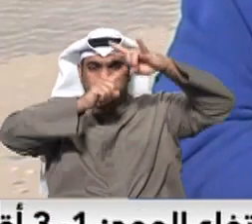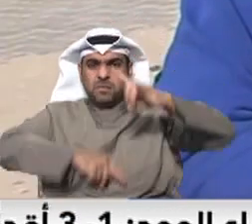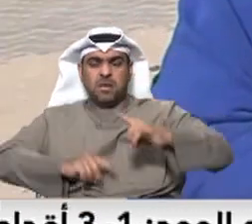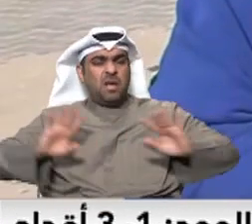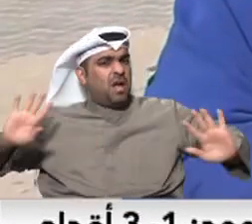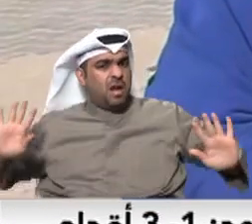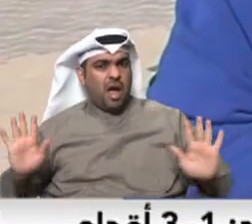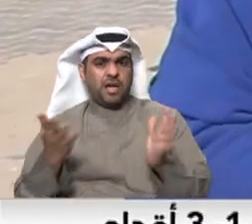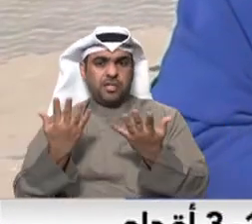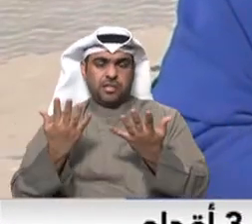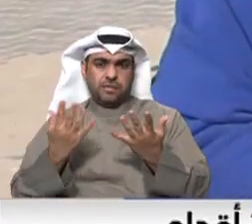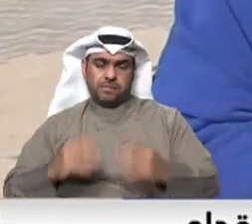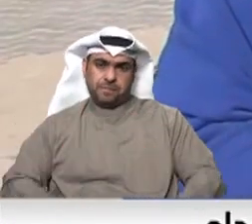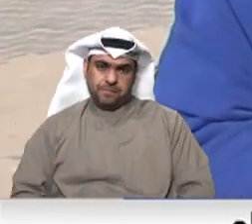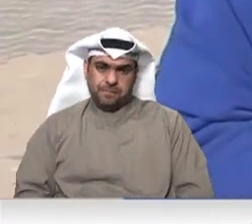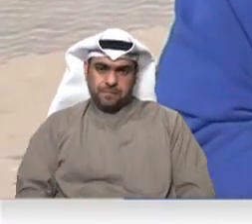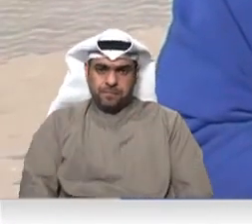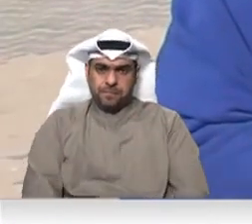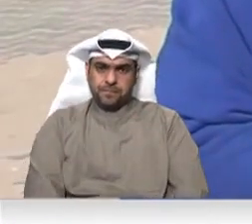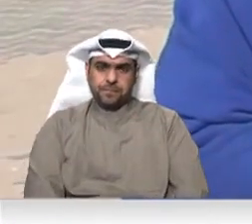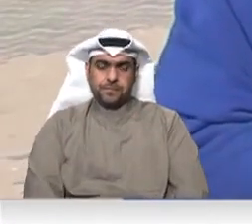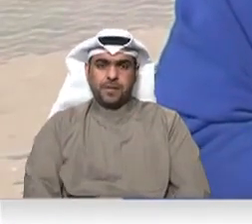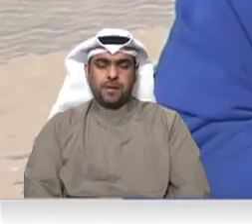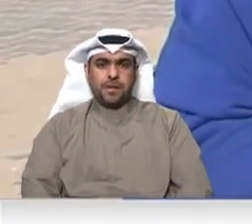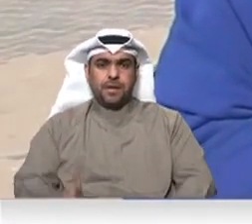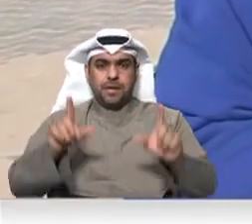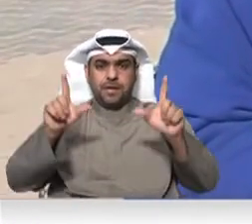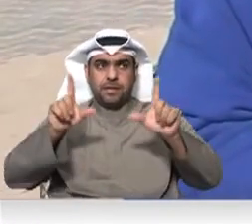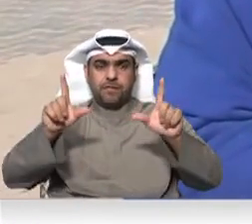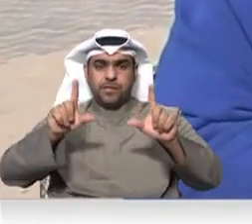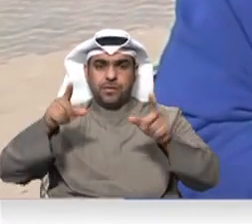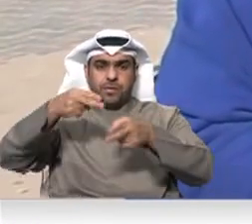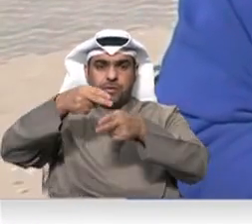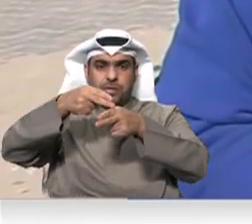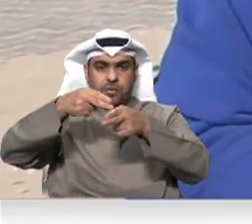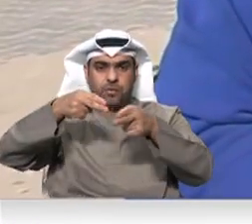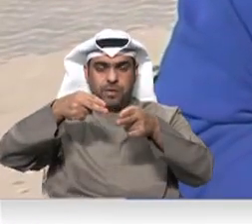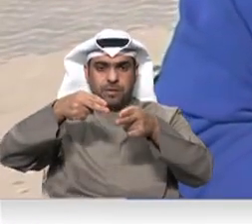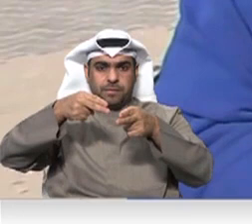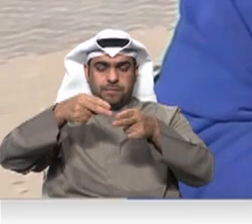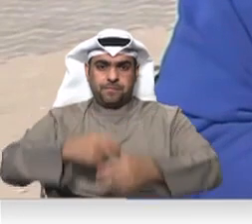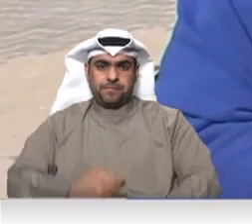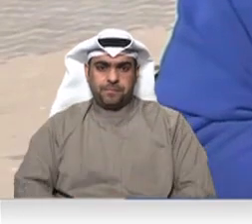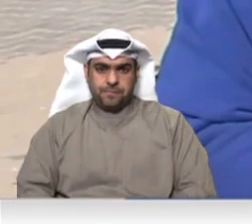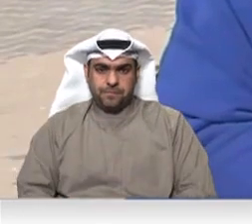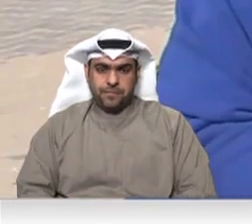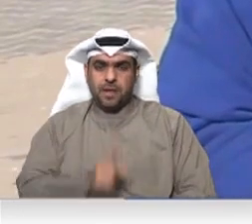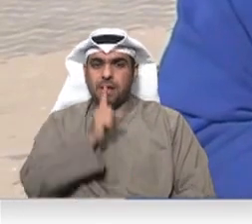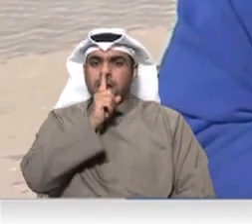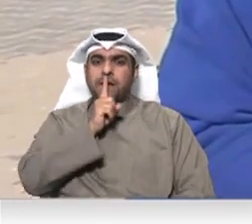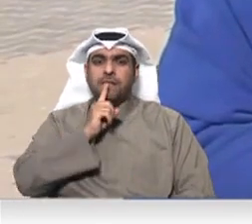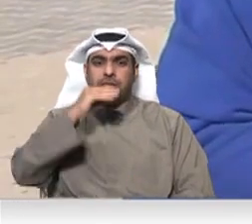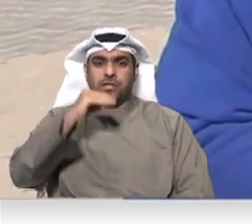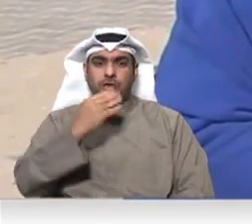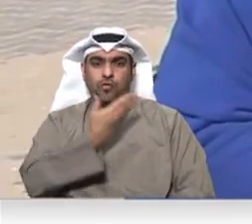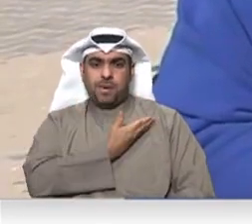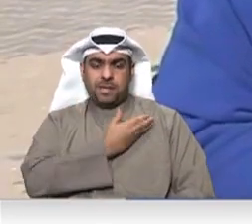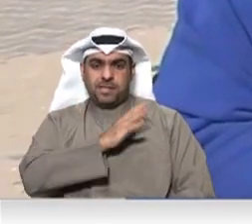أو الموت في أي لحظة. عبد الرحيم أبو كويك، تلفزيون دولة الكويت، من رفح جنوبي قطاع